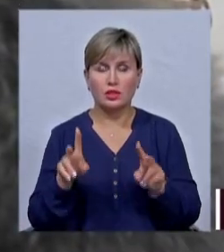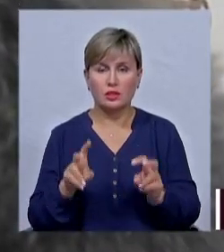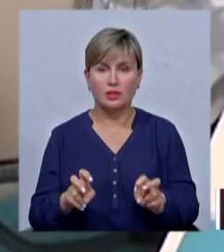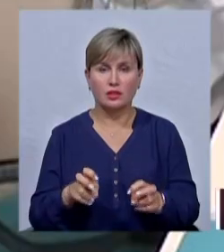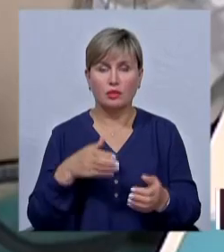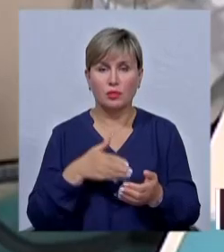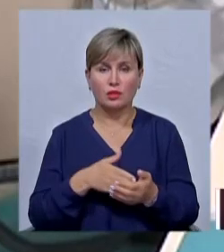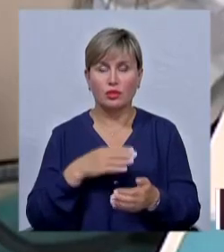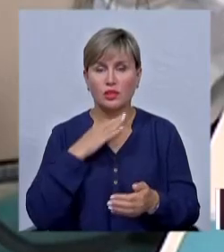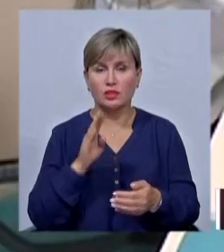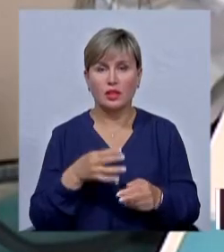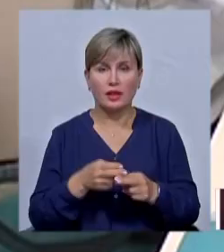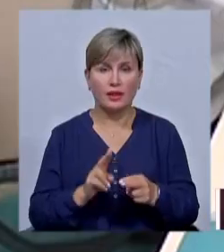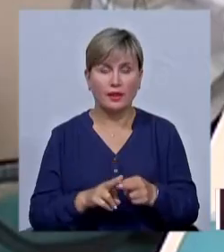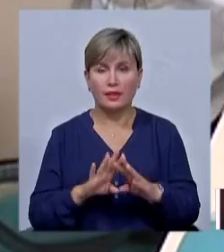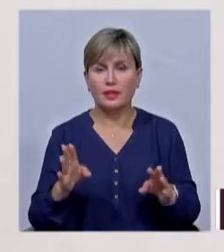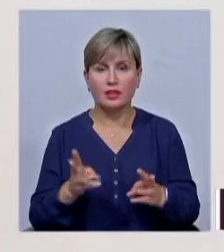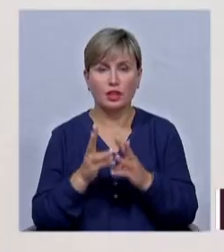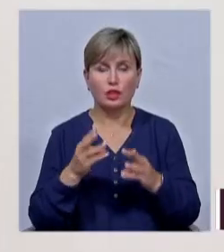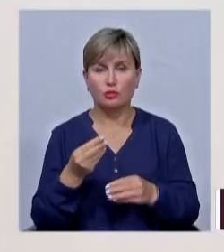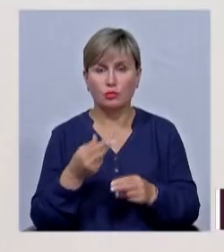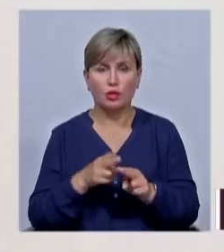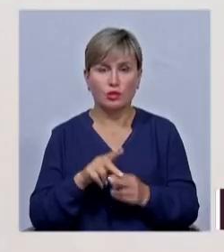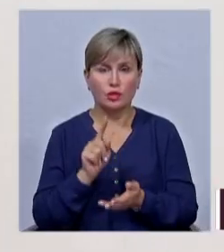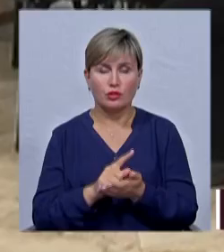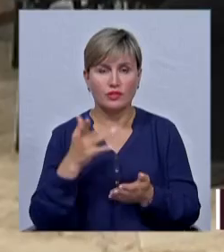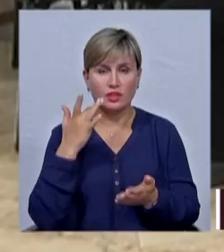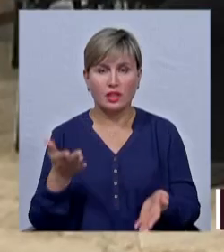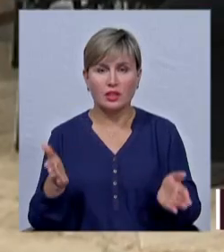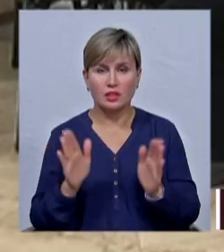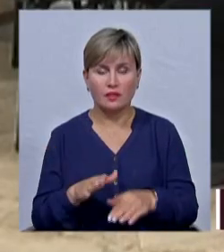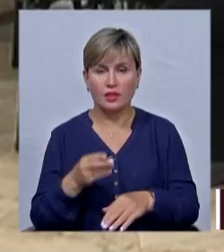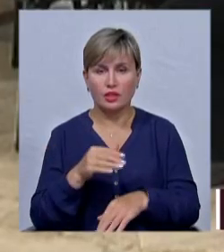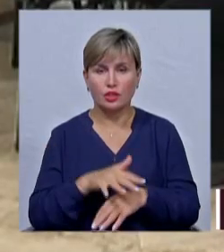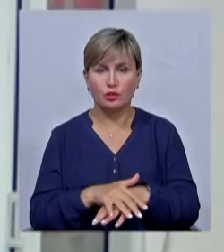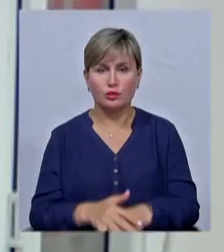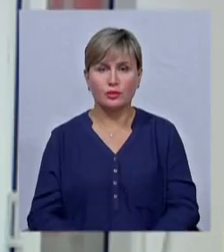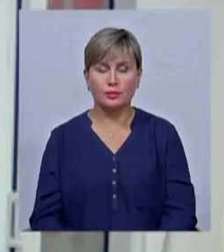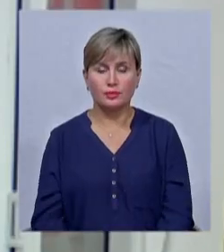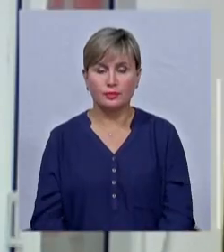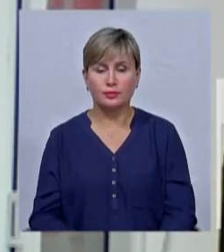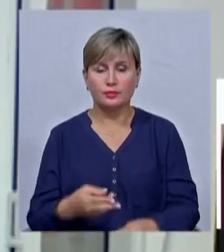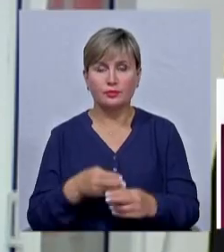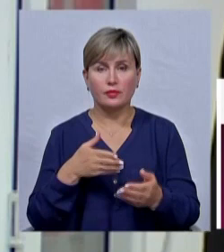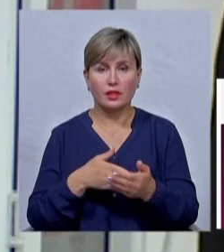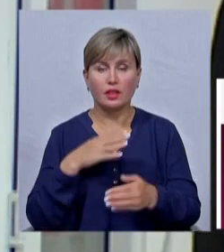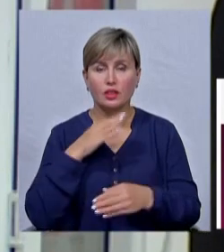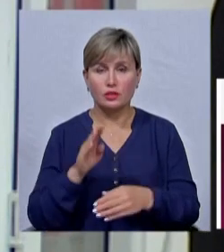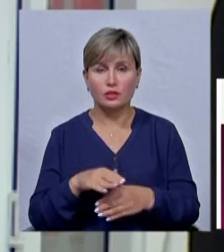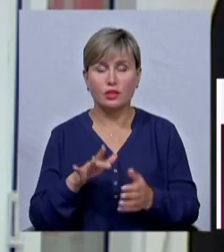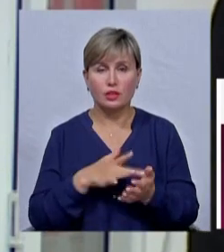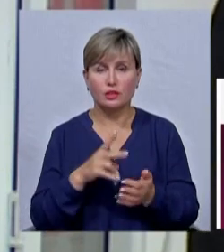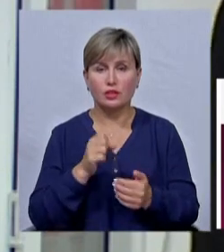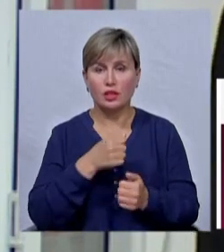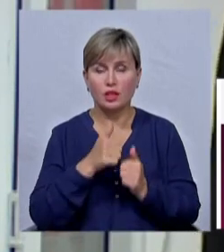порог достаточности это несгораемой а сумма которая должна всегда оставаться на счету данный порог достаточности он рассчитан на каждый